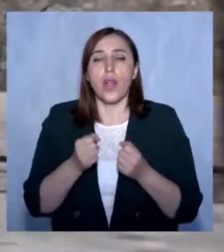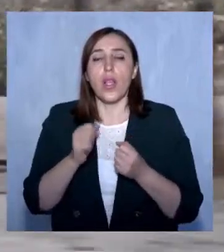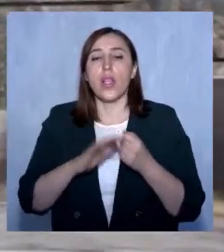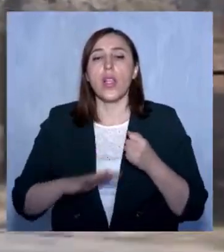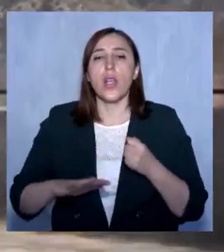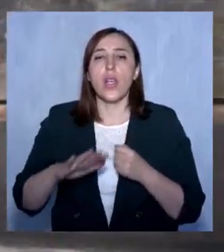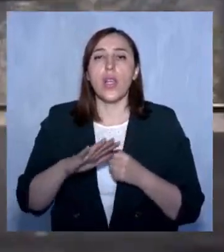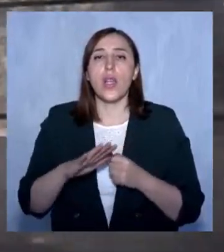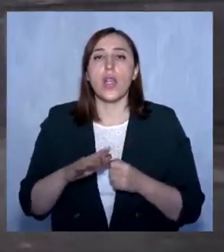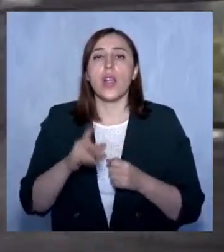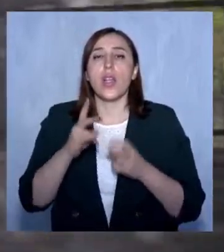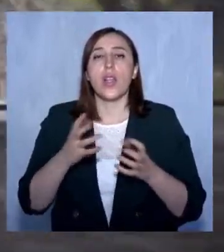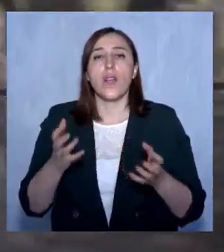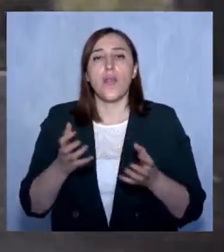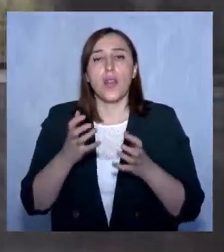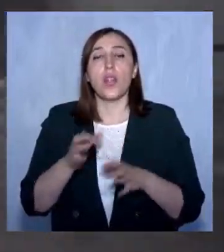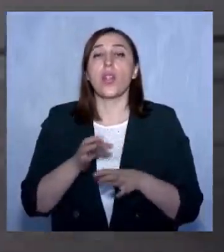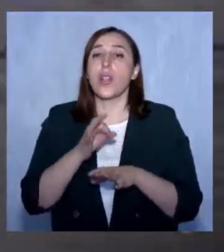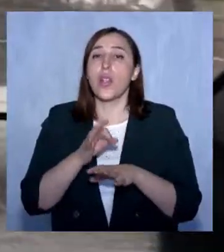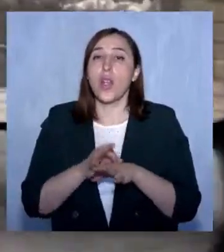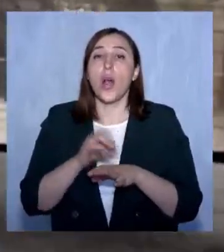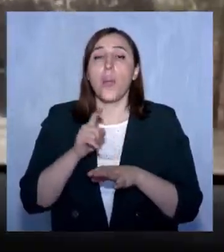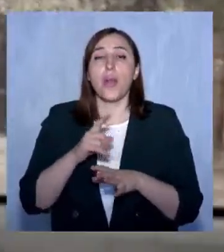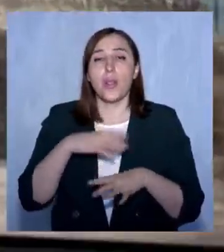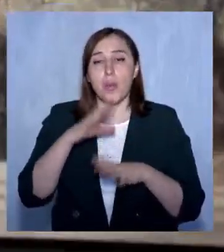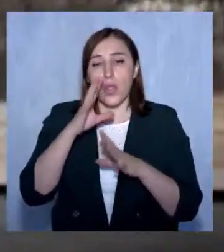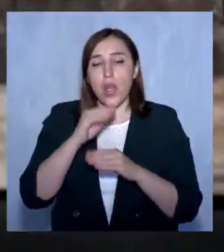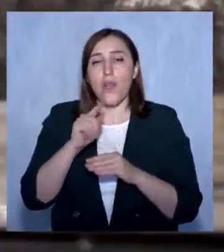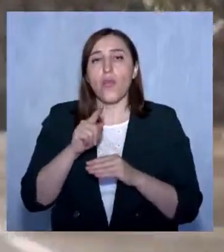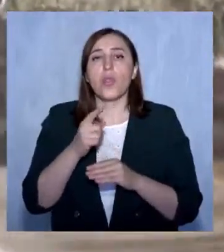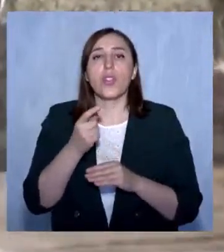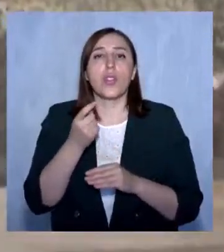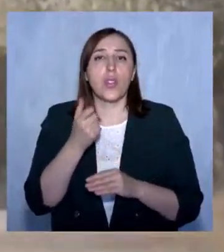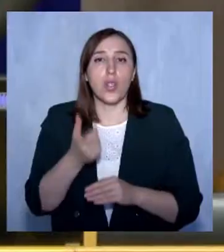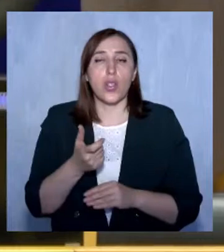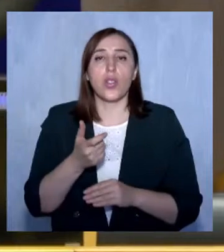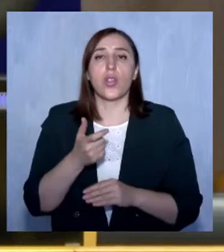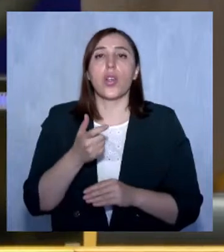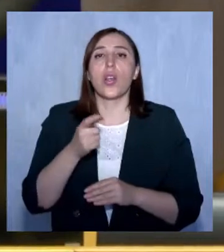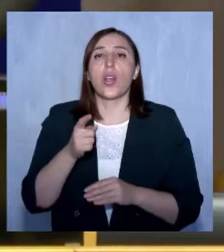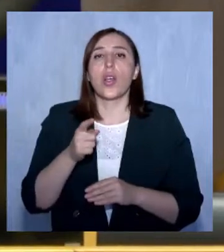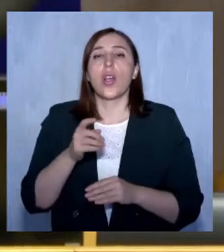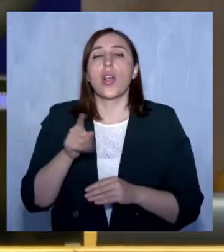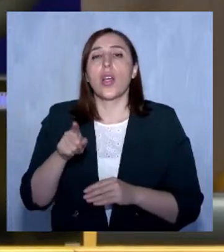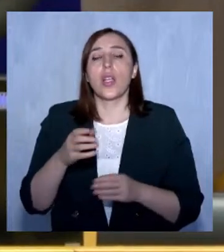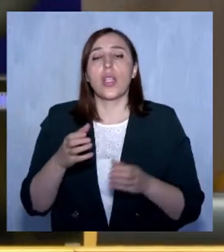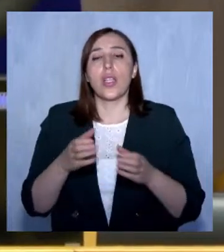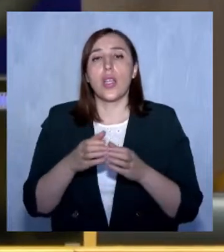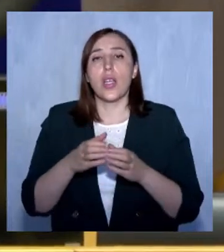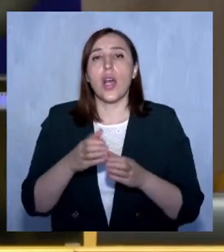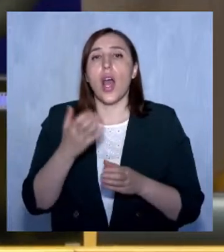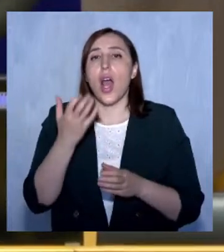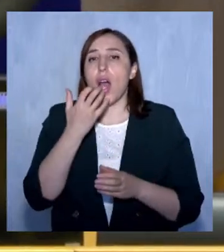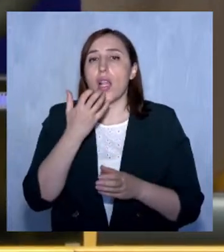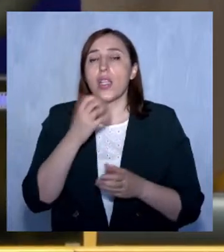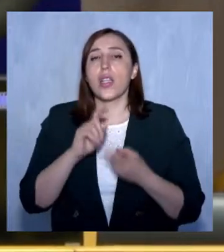կայնության ու անվտանգությանը, բայց մեր հնարավորությունները սահմանապակ են, իր հերթին ընգծեց միության արտակին կաղաքական